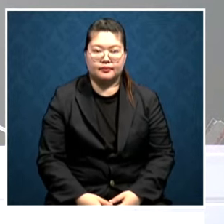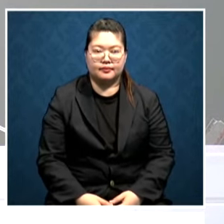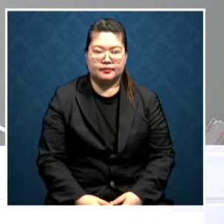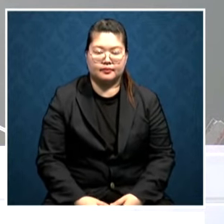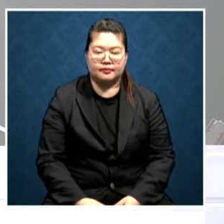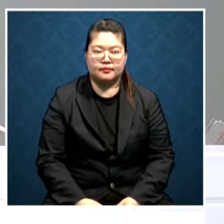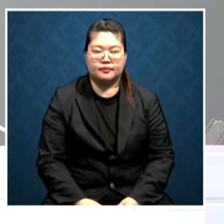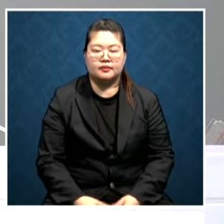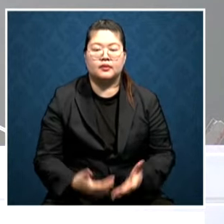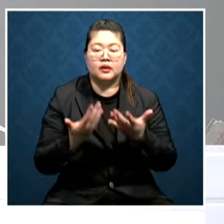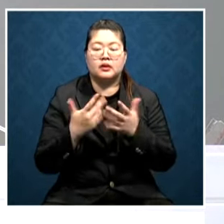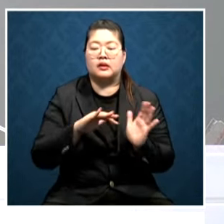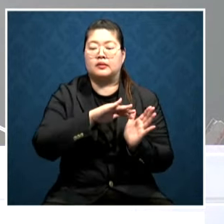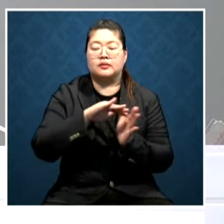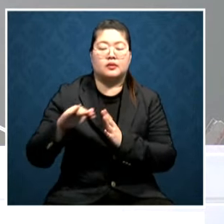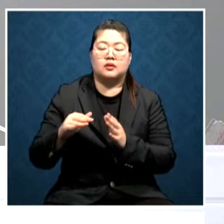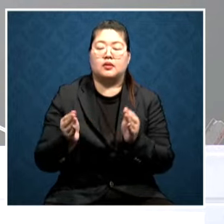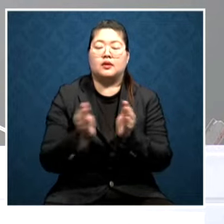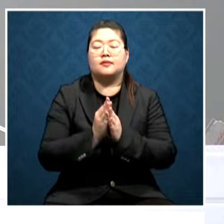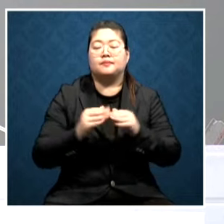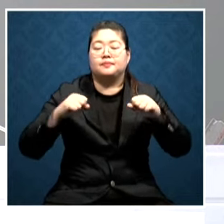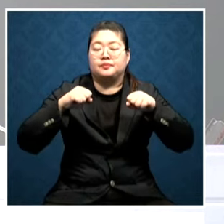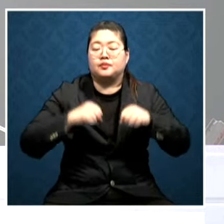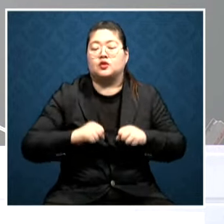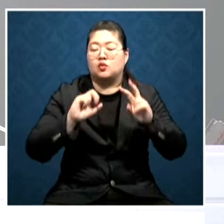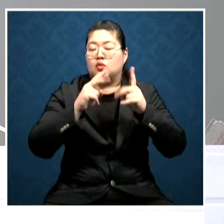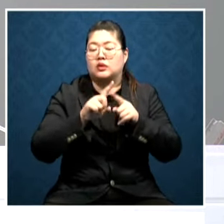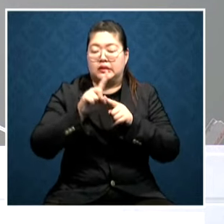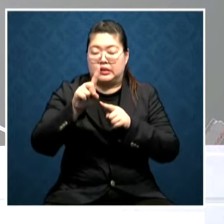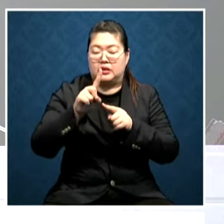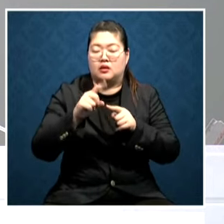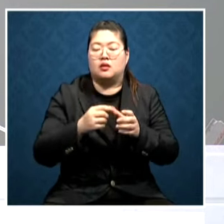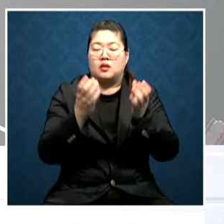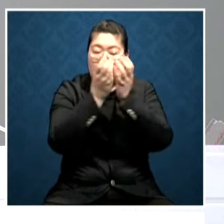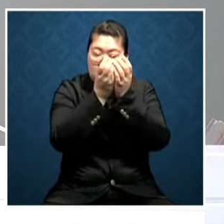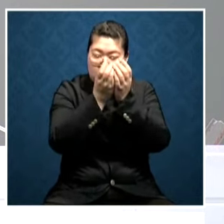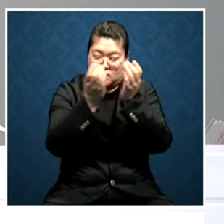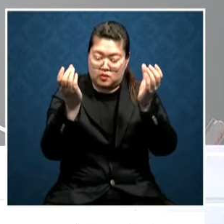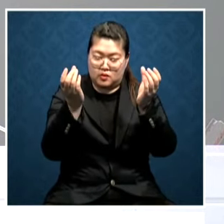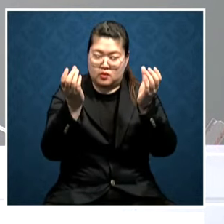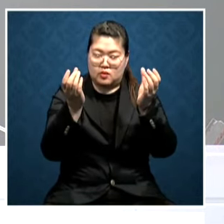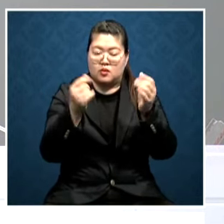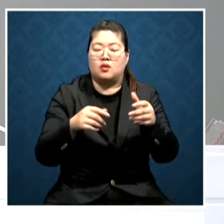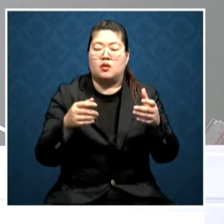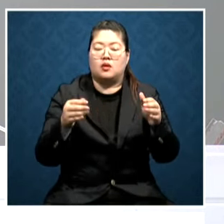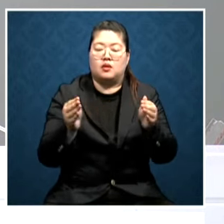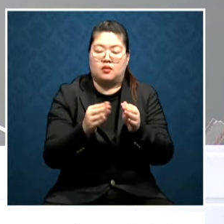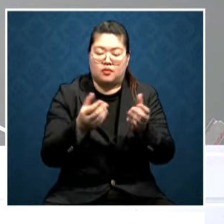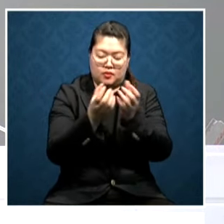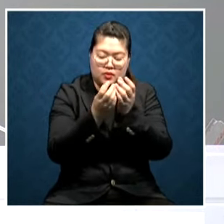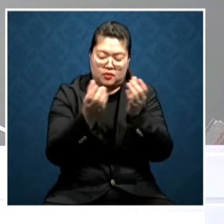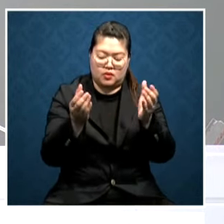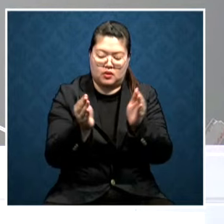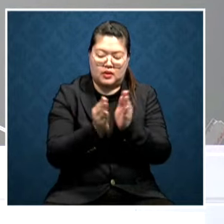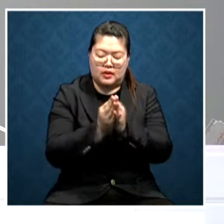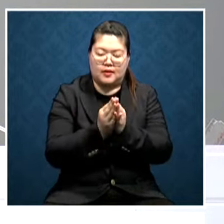ครับต่อไปจะเป็นการลงมติในวาระที่1ว่าจะเห็นชอบให้รับร่างพระราชบัญญัติว่าด้วยการออกเสียงประชามติฉบับ